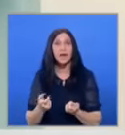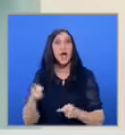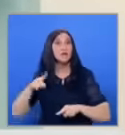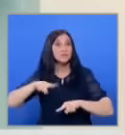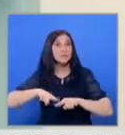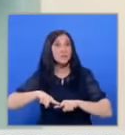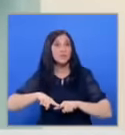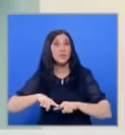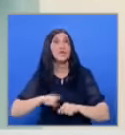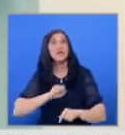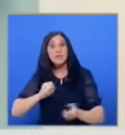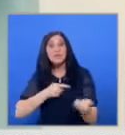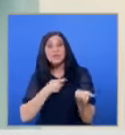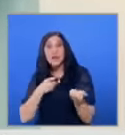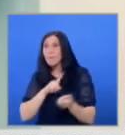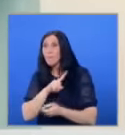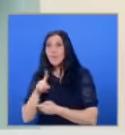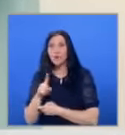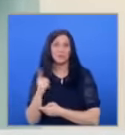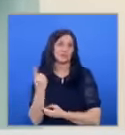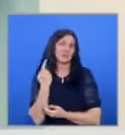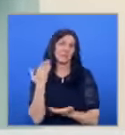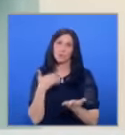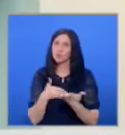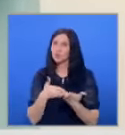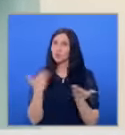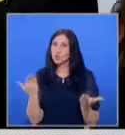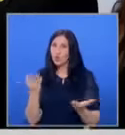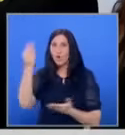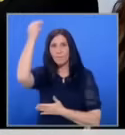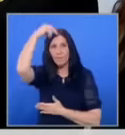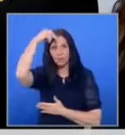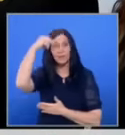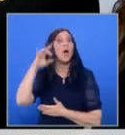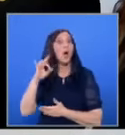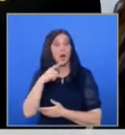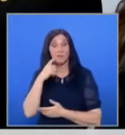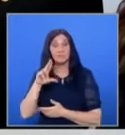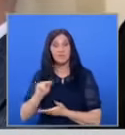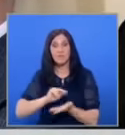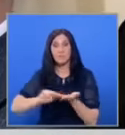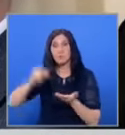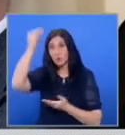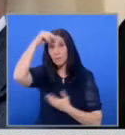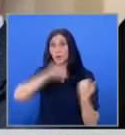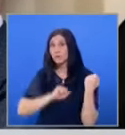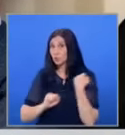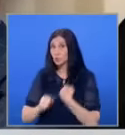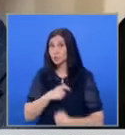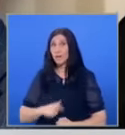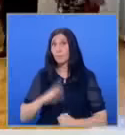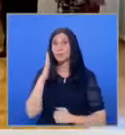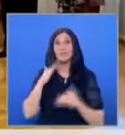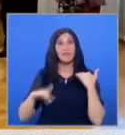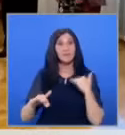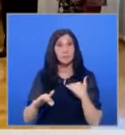съди и стреля по някого, само защото е българин. Радев заяви, че вписването на българите в Конституцията на Република